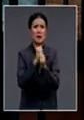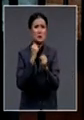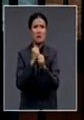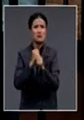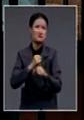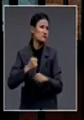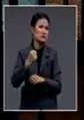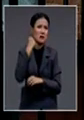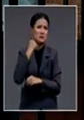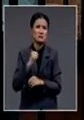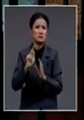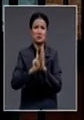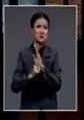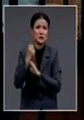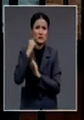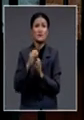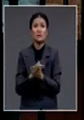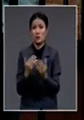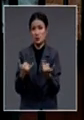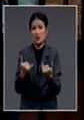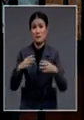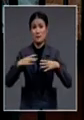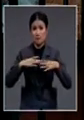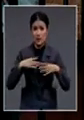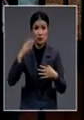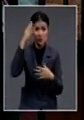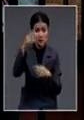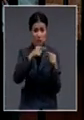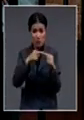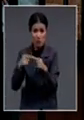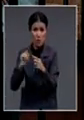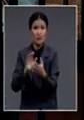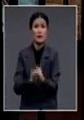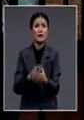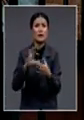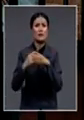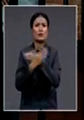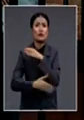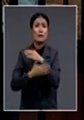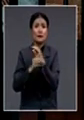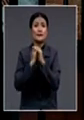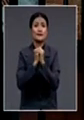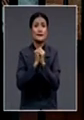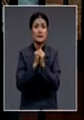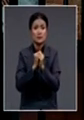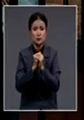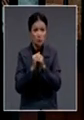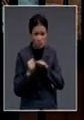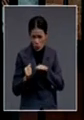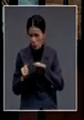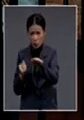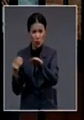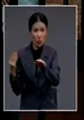อันนี้อีกเรื่องหนึ่งเดี๋ยวช่วงนี้พักกันครู่นึงอะช่วงหน้ากลับมาสัปดาห์ก่อนเดี๋ยวพูดถึงรถไฟของจีนความเร็วเนี่ยถ้าเราไปเชียงใ